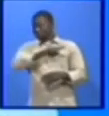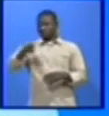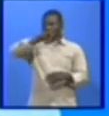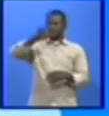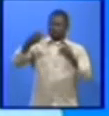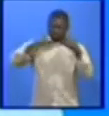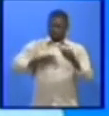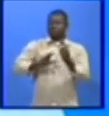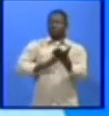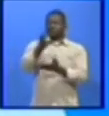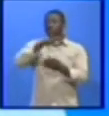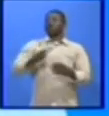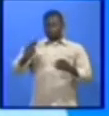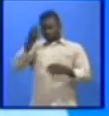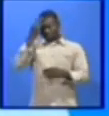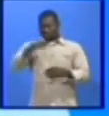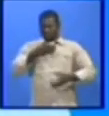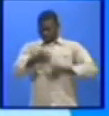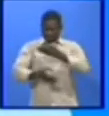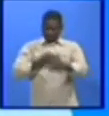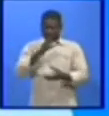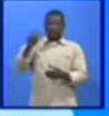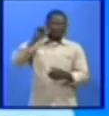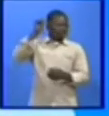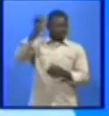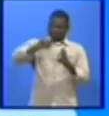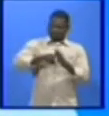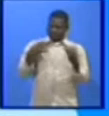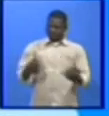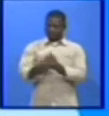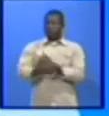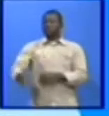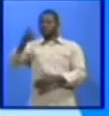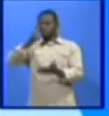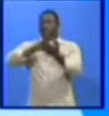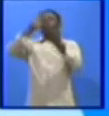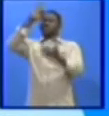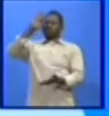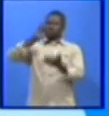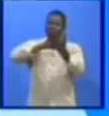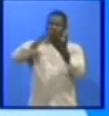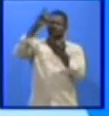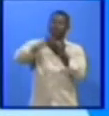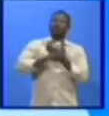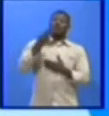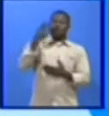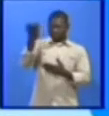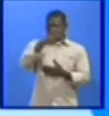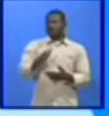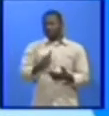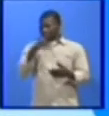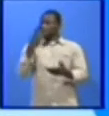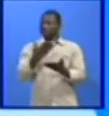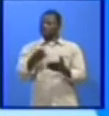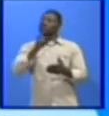commerce hier 8 janvier entre en vigueur ce jour 9 janvier. Nous avons fait le constat de l'effectivité de la mesure dans les